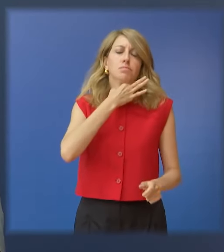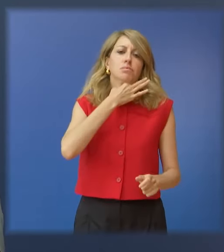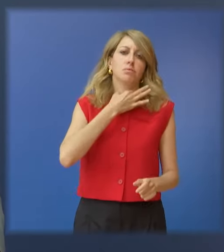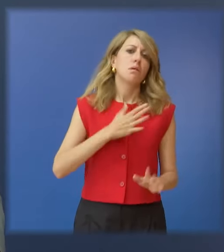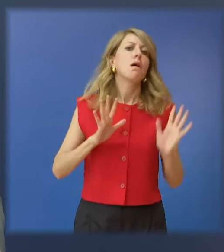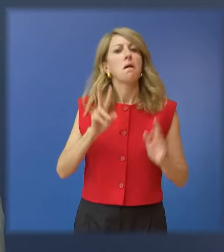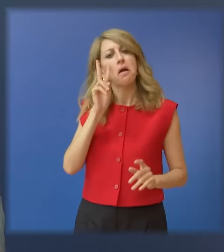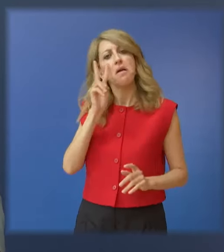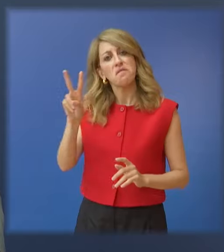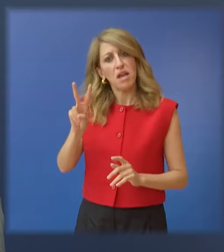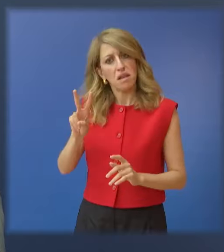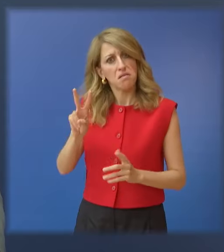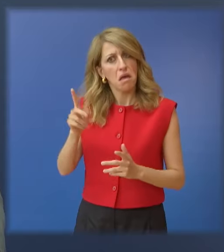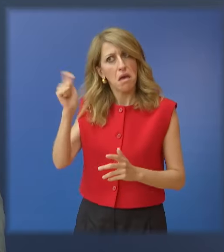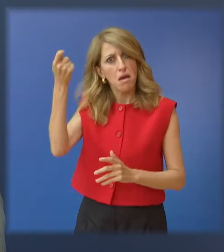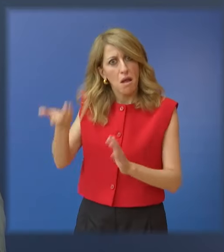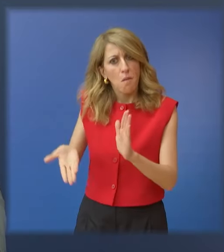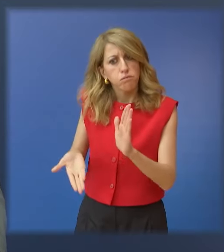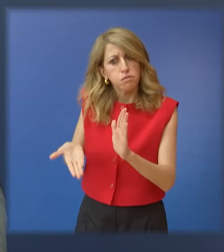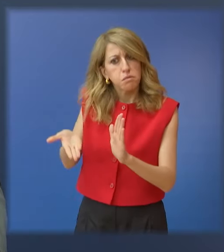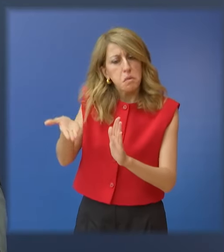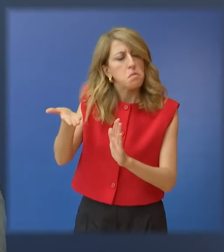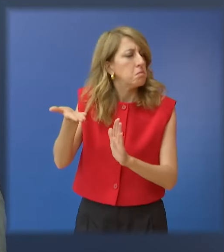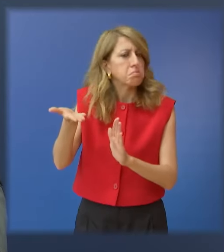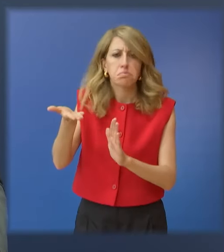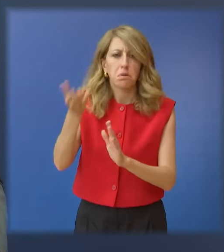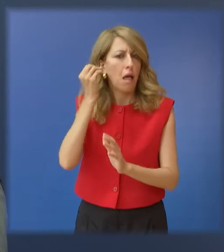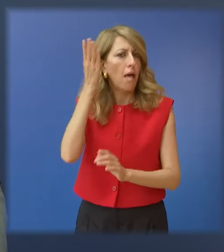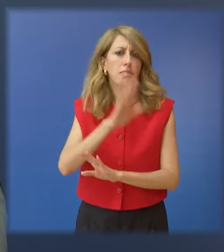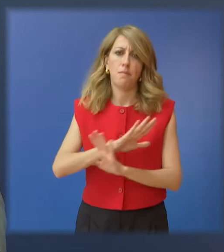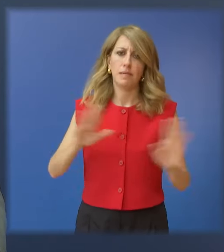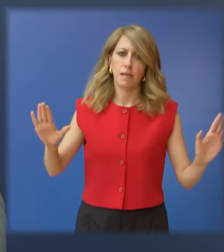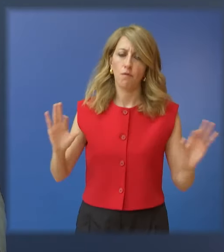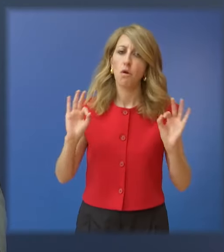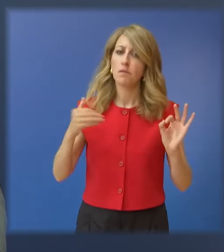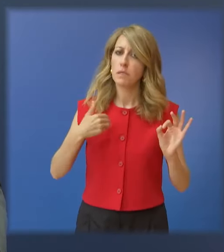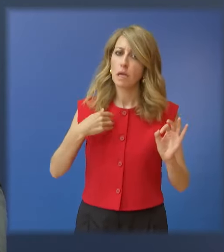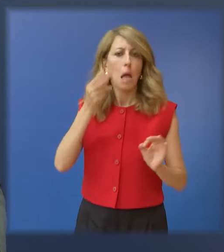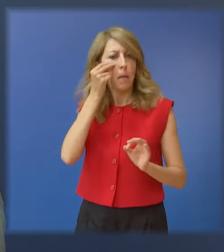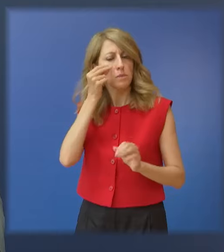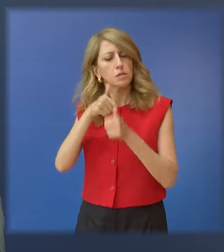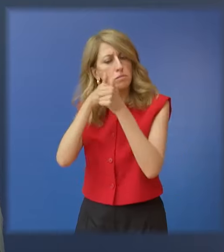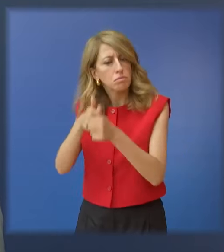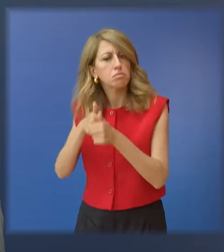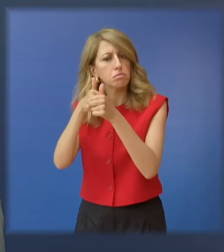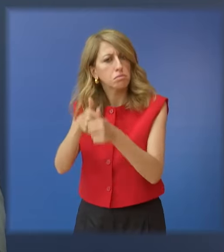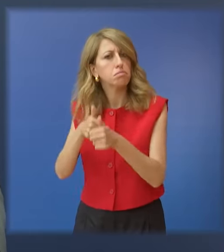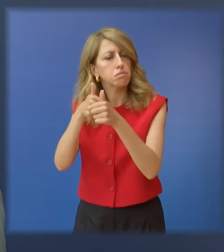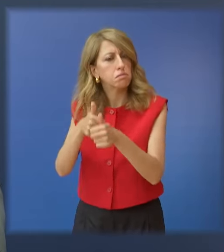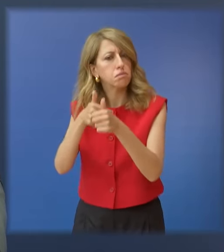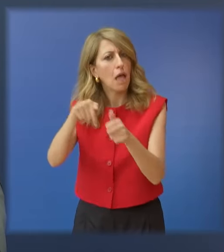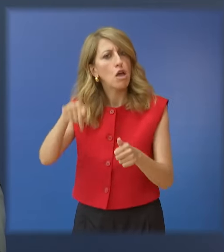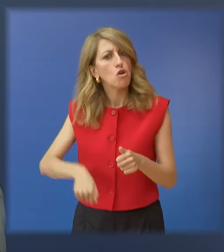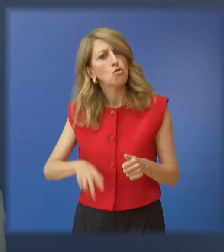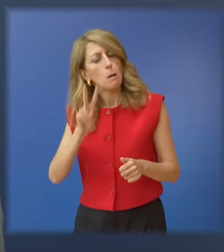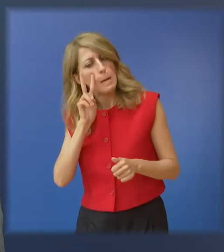το σημείο θα υπάρχει μία μεγαλύτερη θα παρατηρείτε μία αυξημένη ε αυξημένα